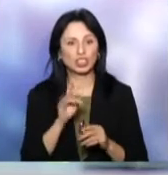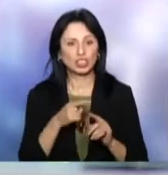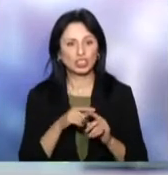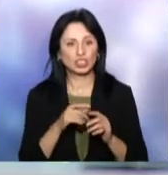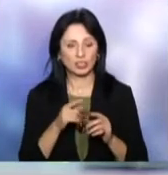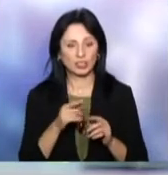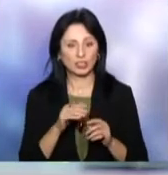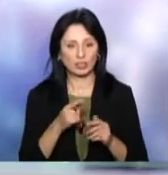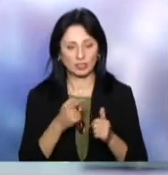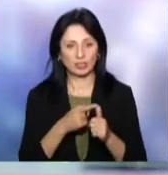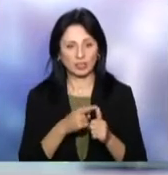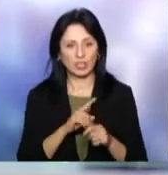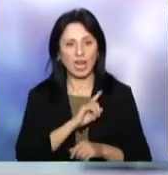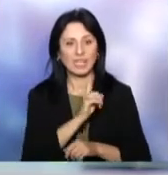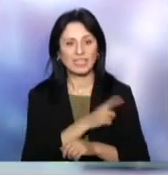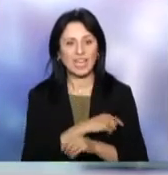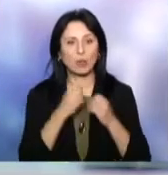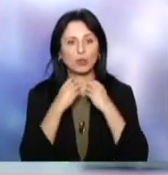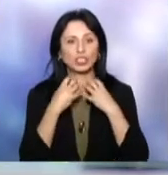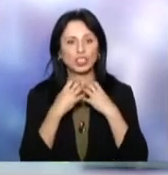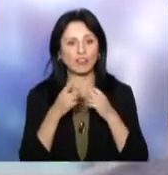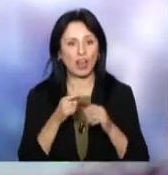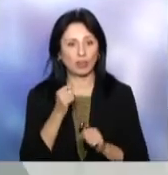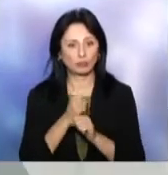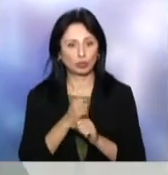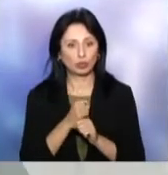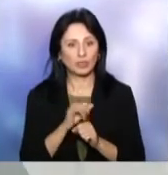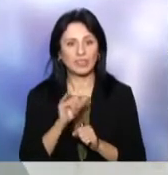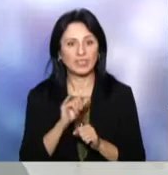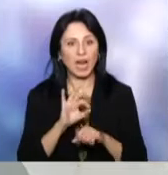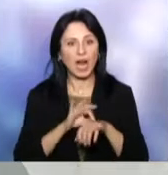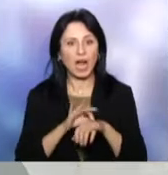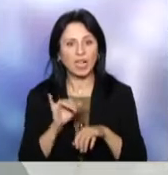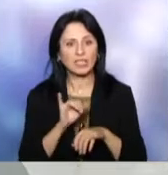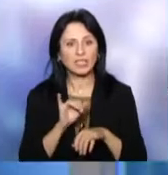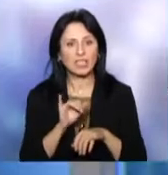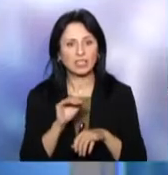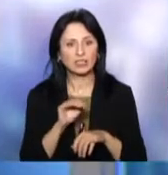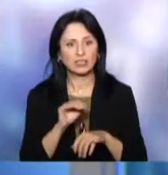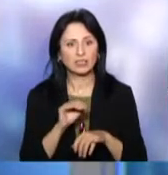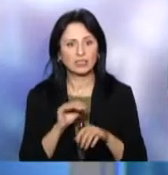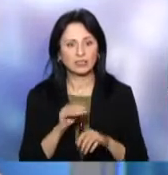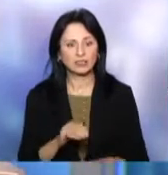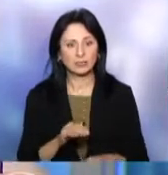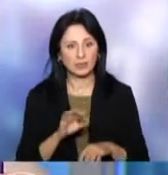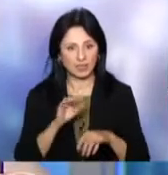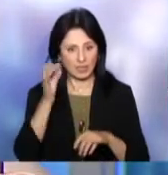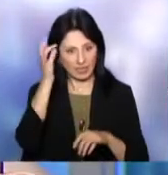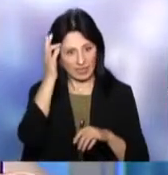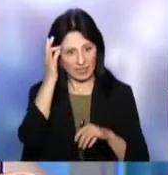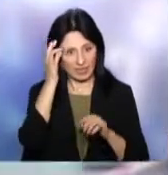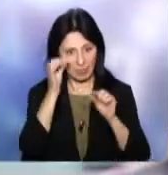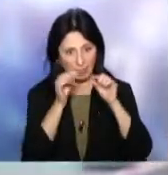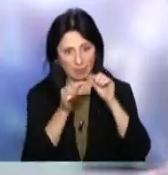ფუნქცია არის გაძლიერებული და თუ ეს რა არის? აი კანში სად გვაქვს ეს ხიმოვანი ჯირკვალი? თმის ფოლიკულთან